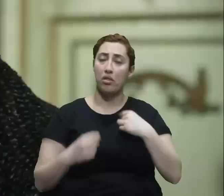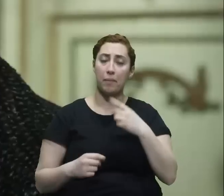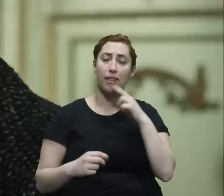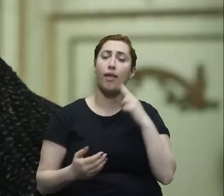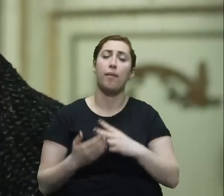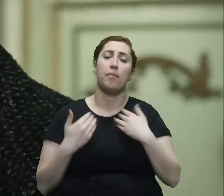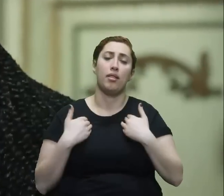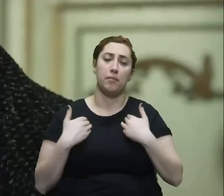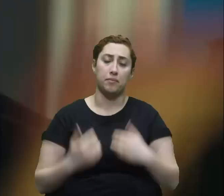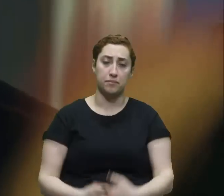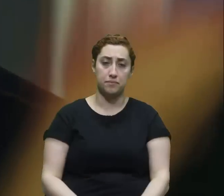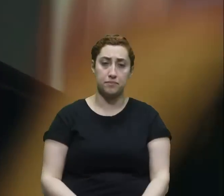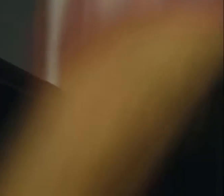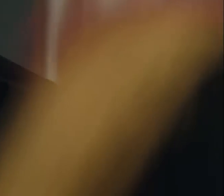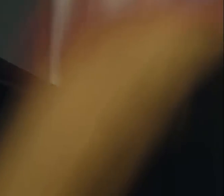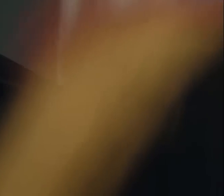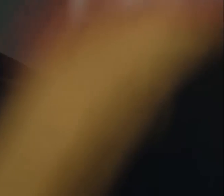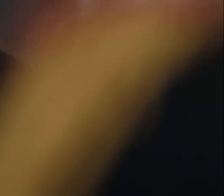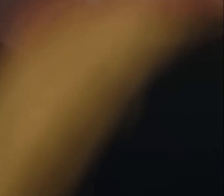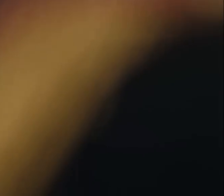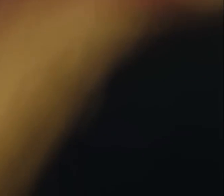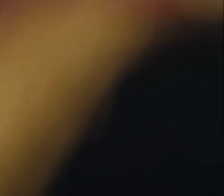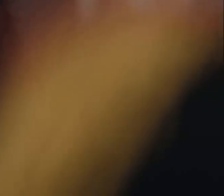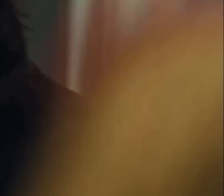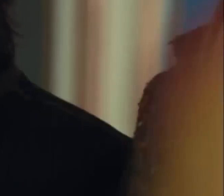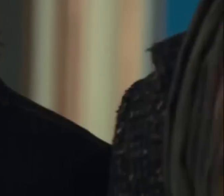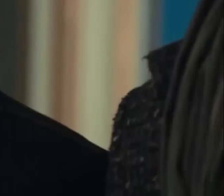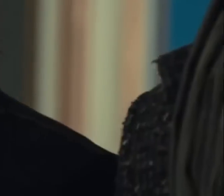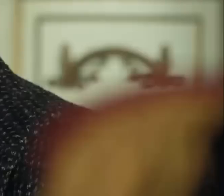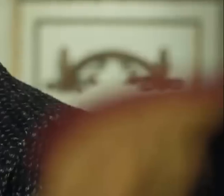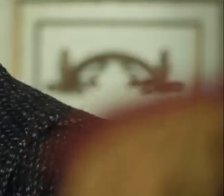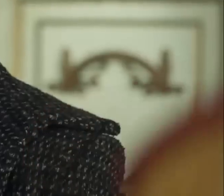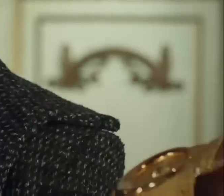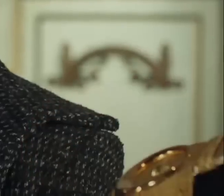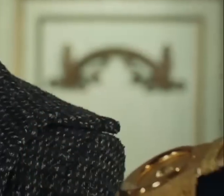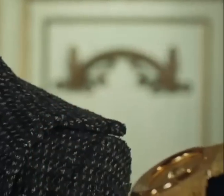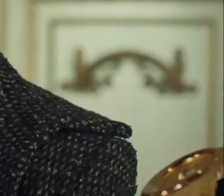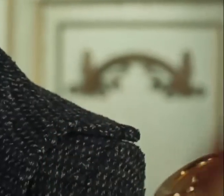eminim. Mustafa ile Ali minnetlerini sunmak için sultanın önünde baş eğdiler.